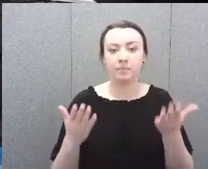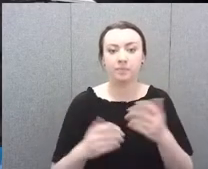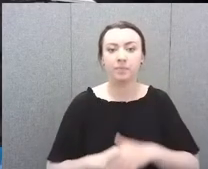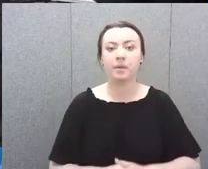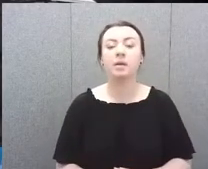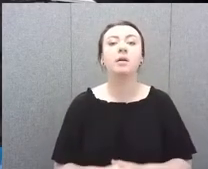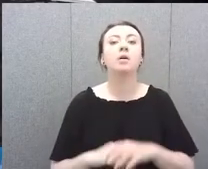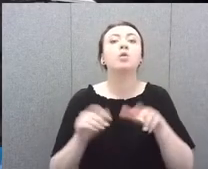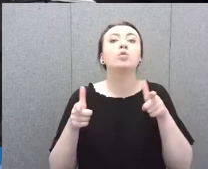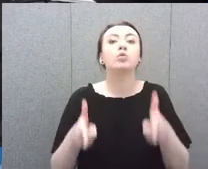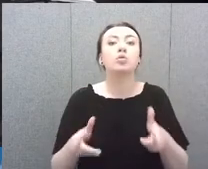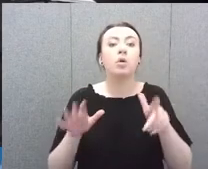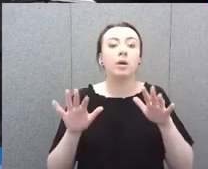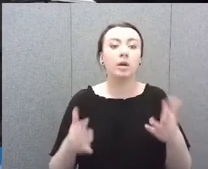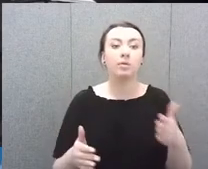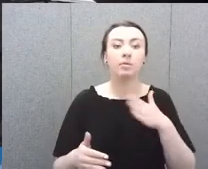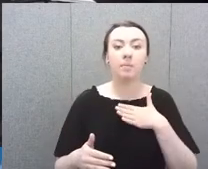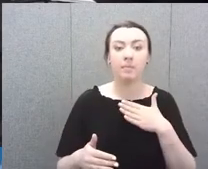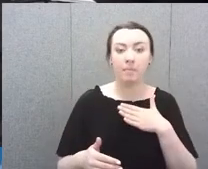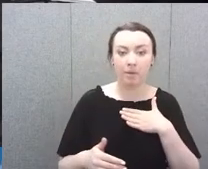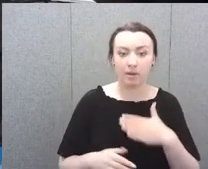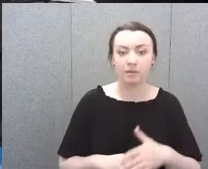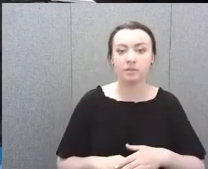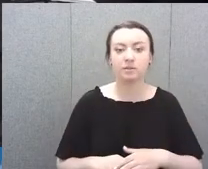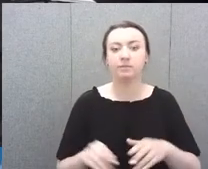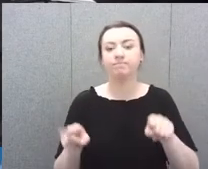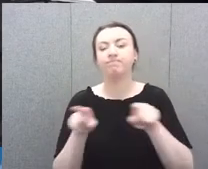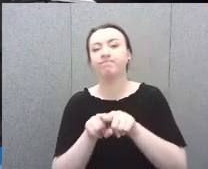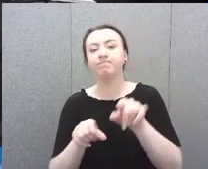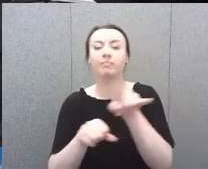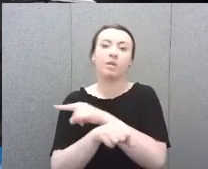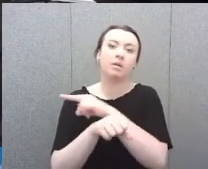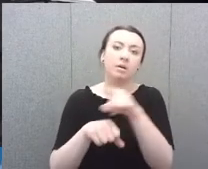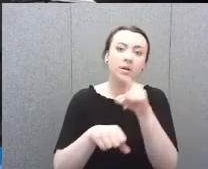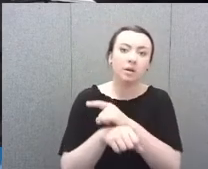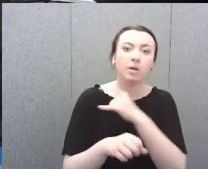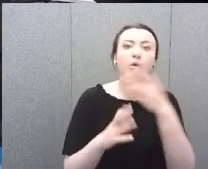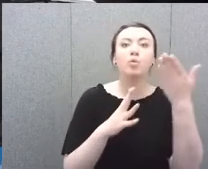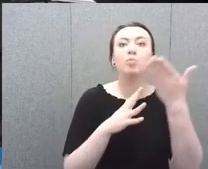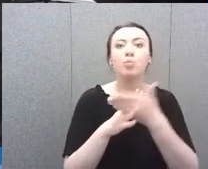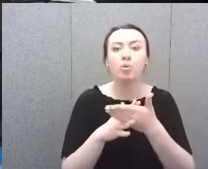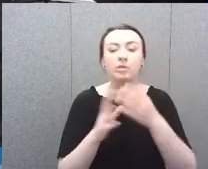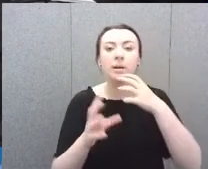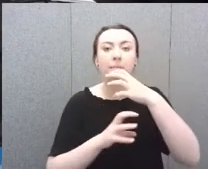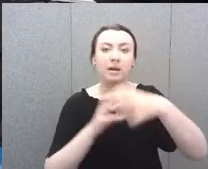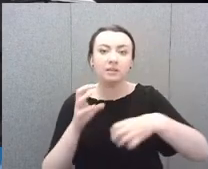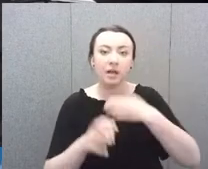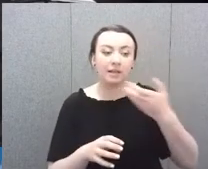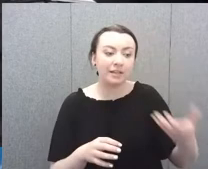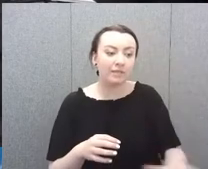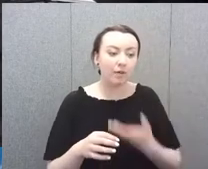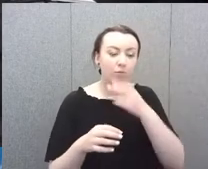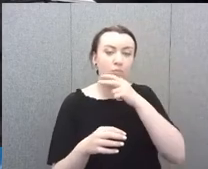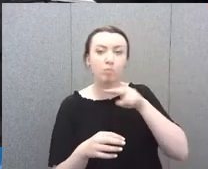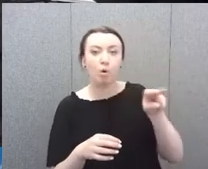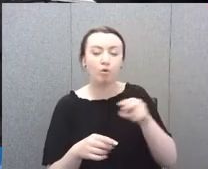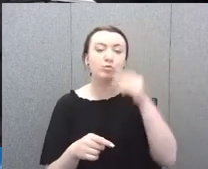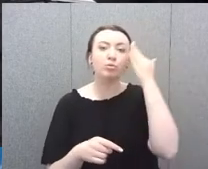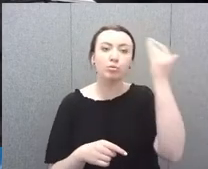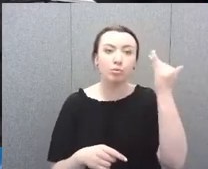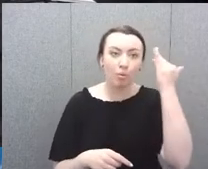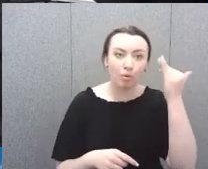имеете в виду половину населения мира, то не может быть мира без равенства. Или Шарль